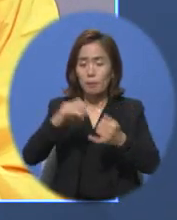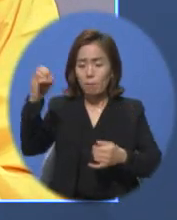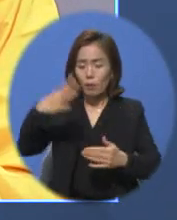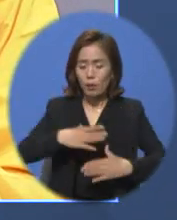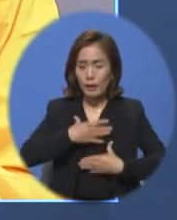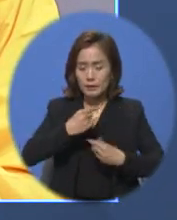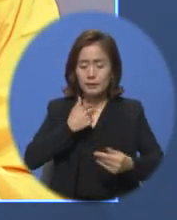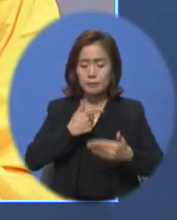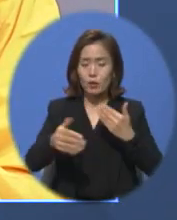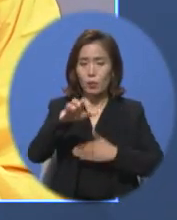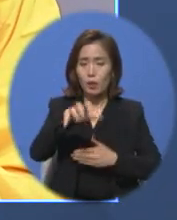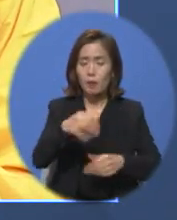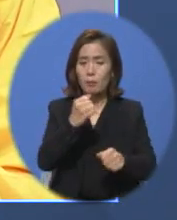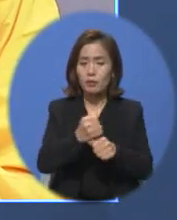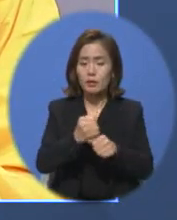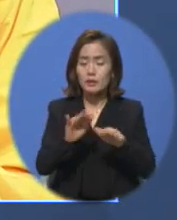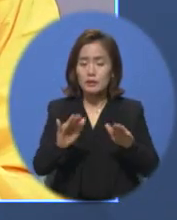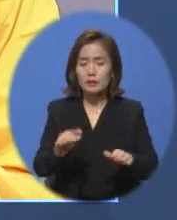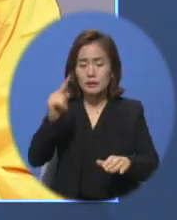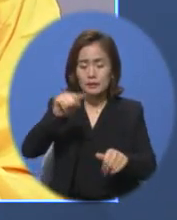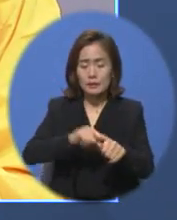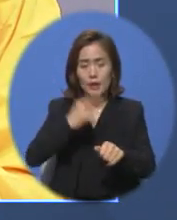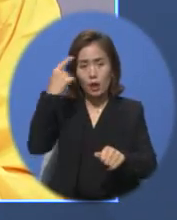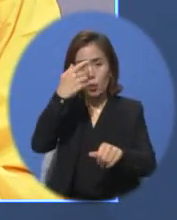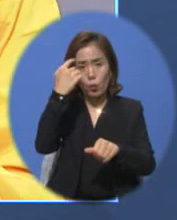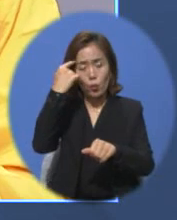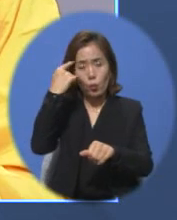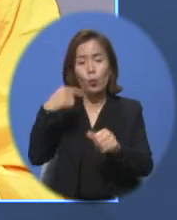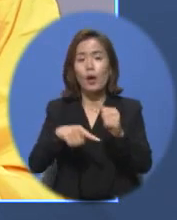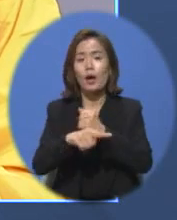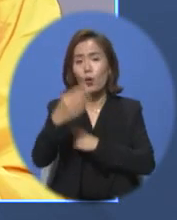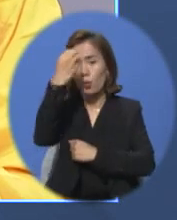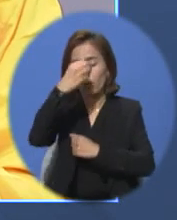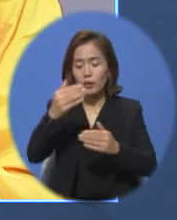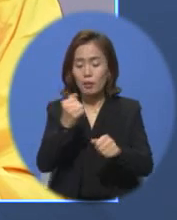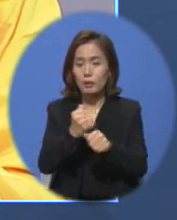체험센터건립을공약으로내세웠고,현재 오룡동에해당센터가건설중입니다.